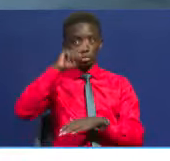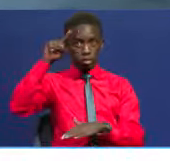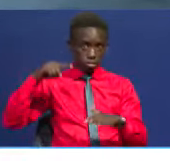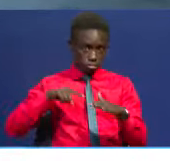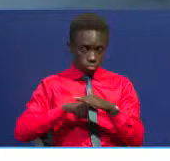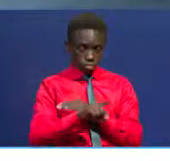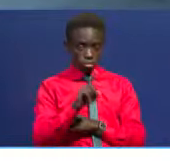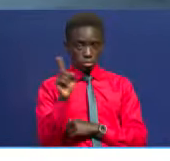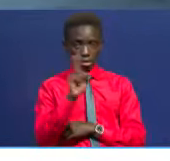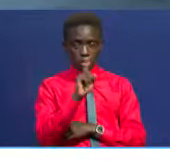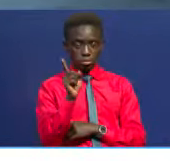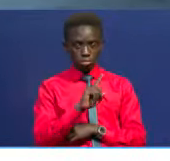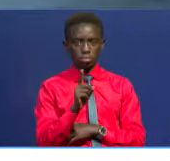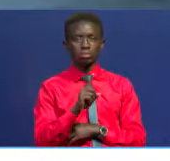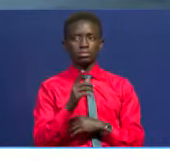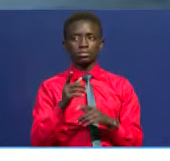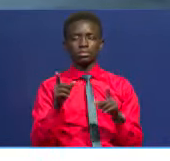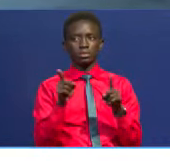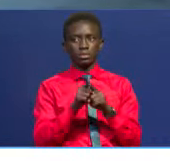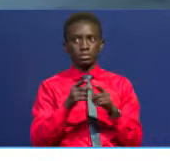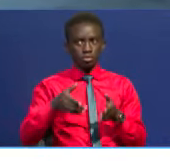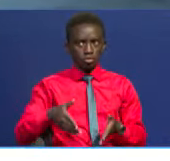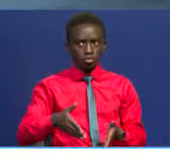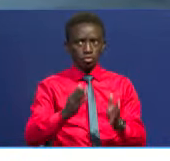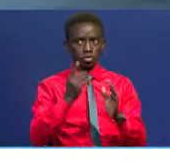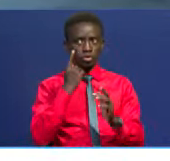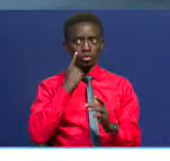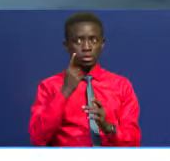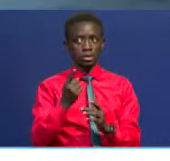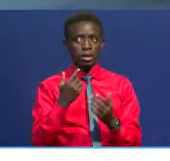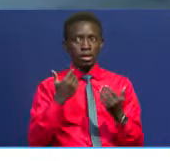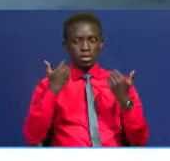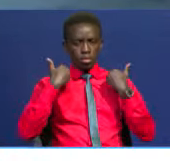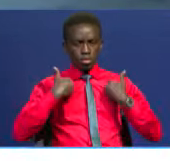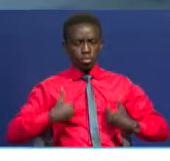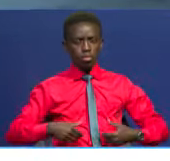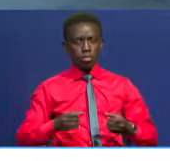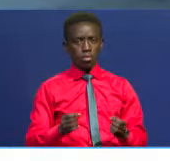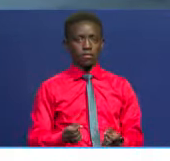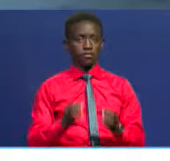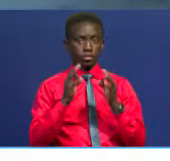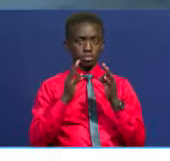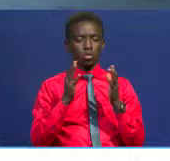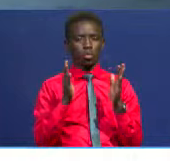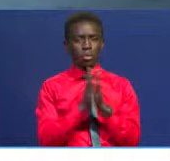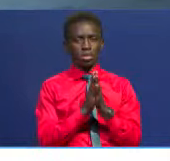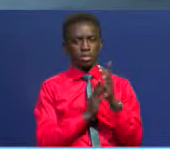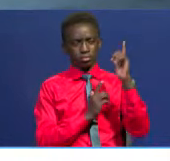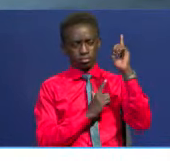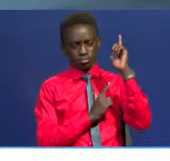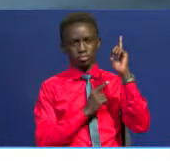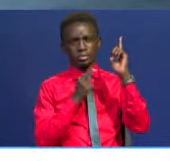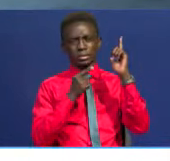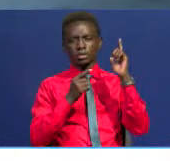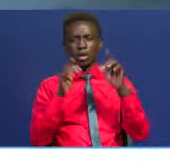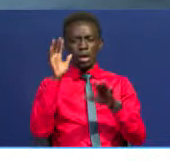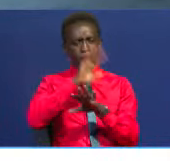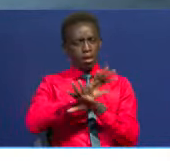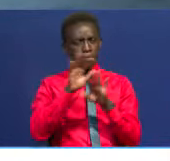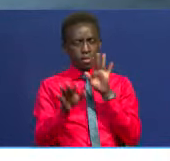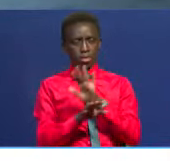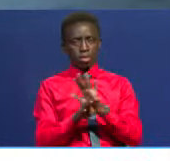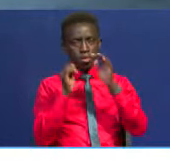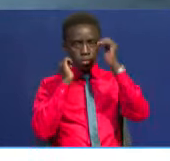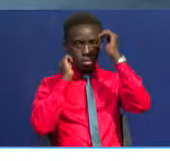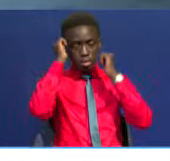kwenye barabara kuu zinazoelekea na kutoka jijini wakiwa wamevalia sare rasmi pamoja na silaha kamilifu za kijeshi. Kambi